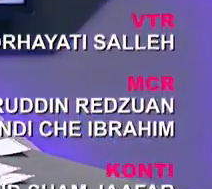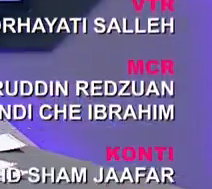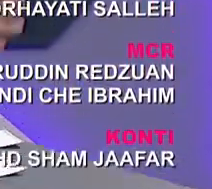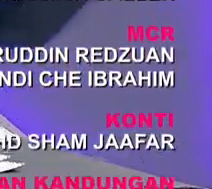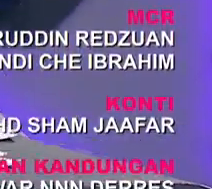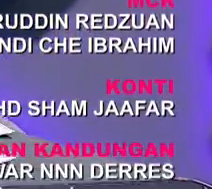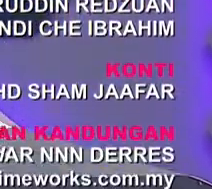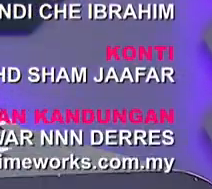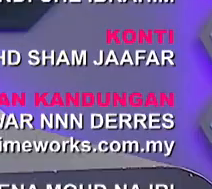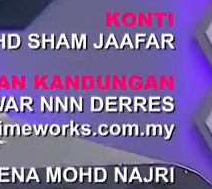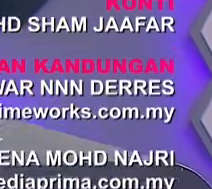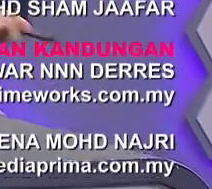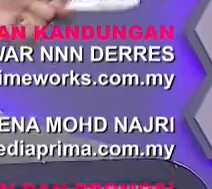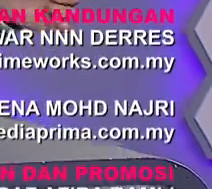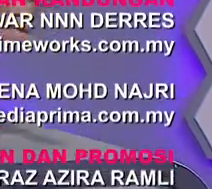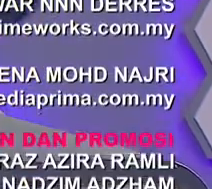5